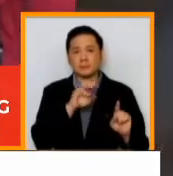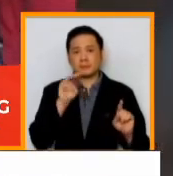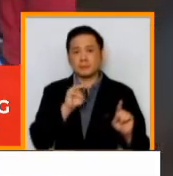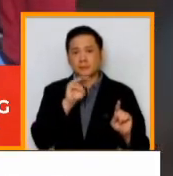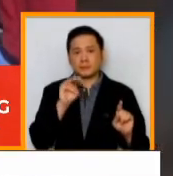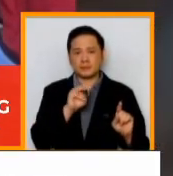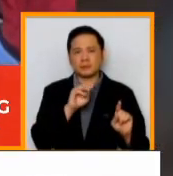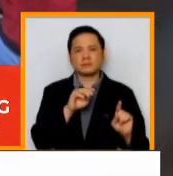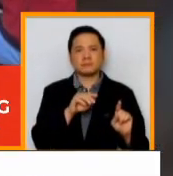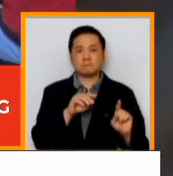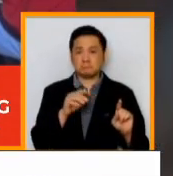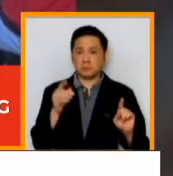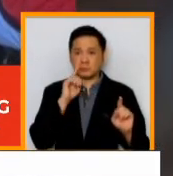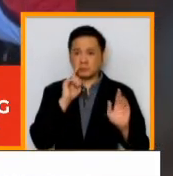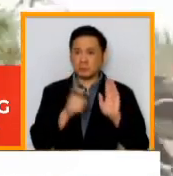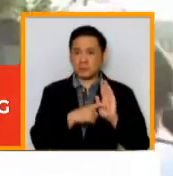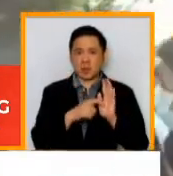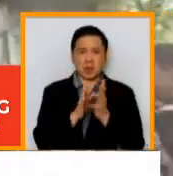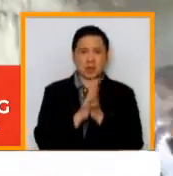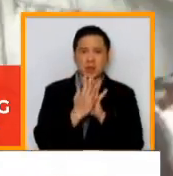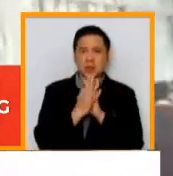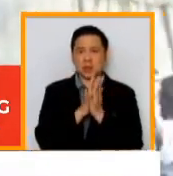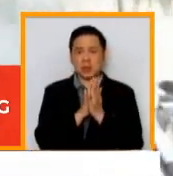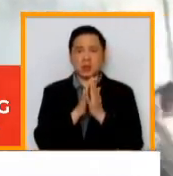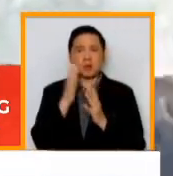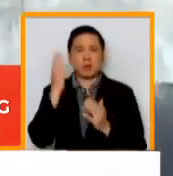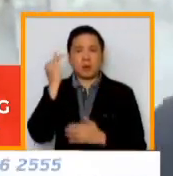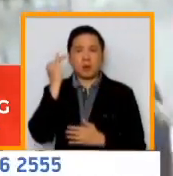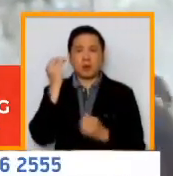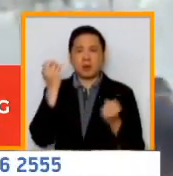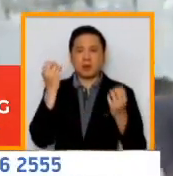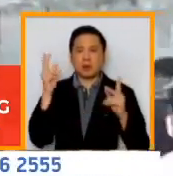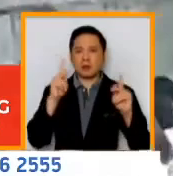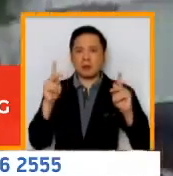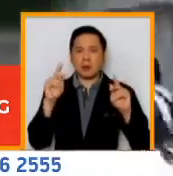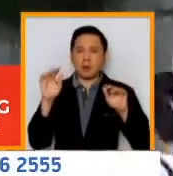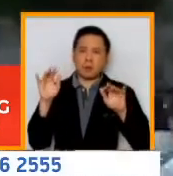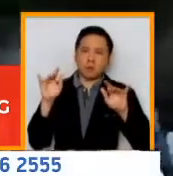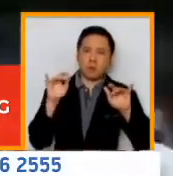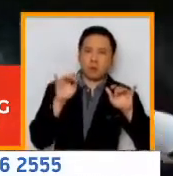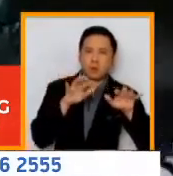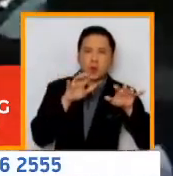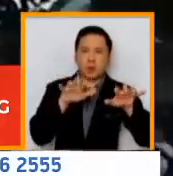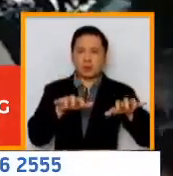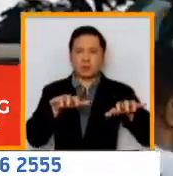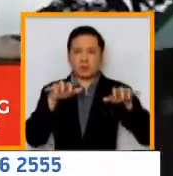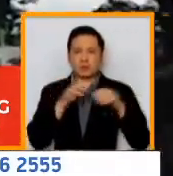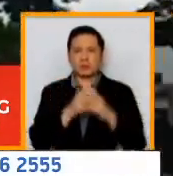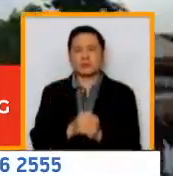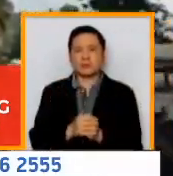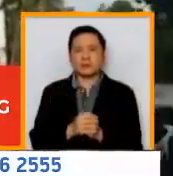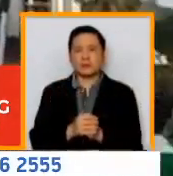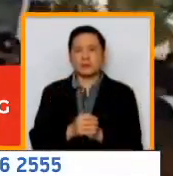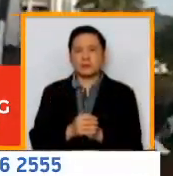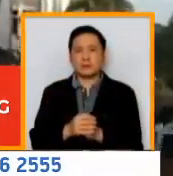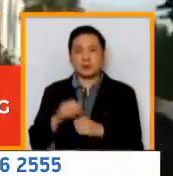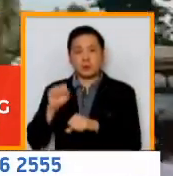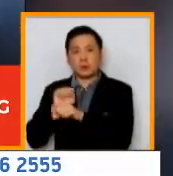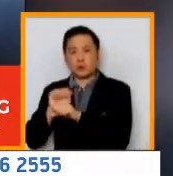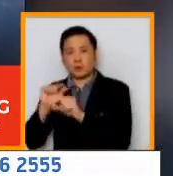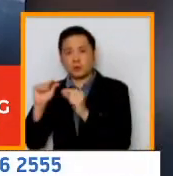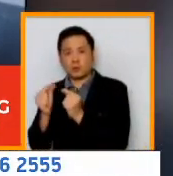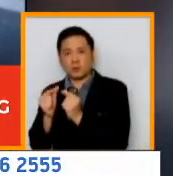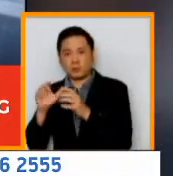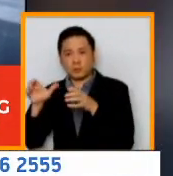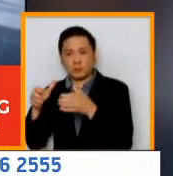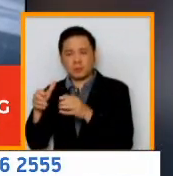physical distancing sa dami po ng nagpunta. Ayon sa isang labor group, hindi kasi agad naglabas ng listahan ng mga naka-schedule pumasok ang